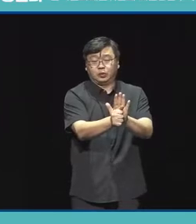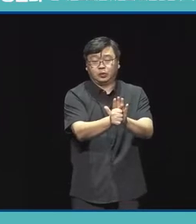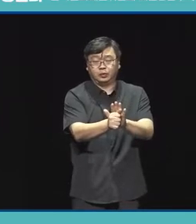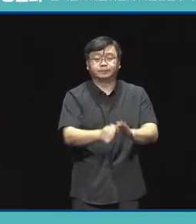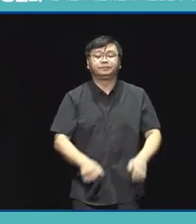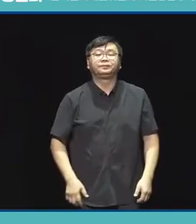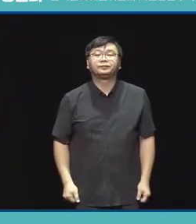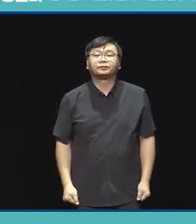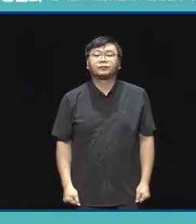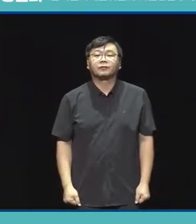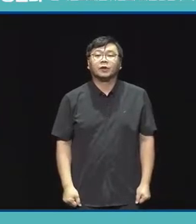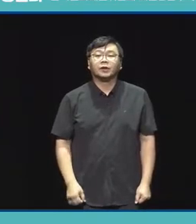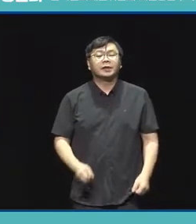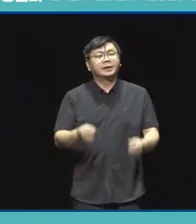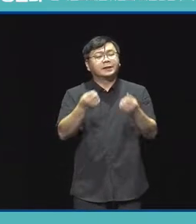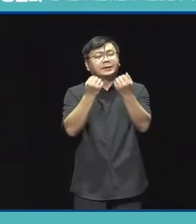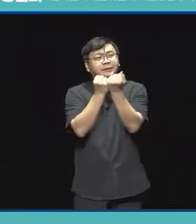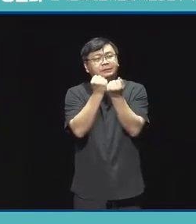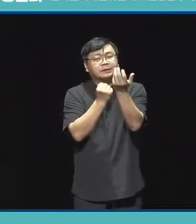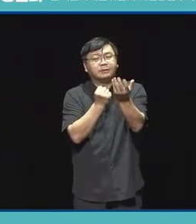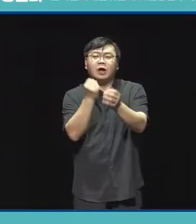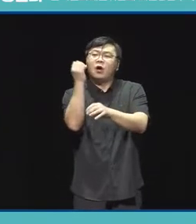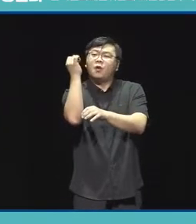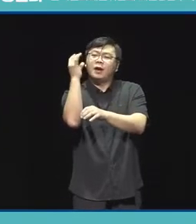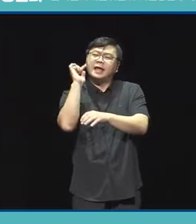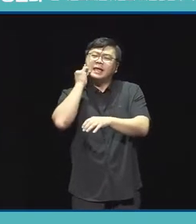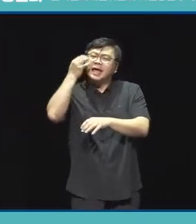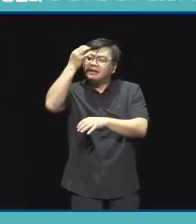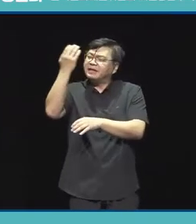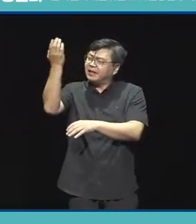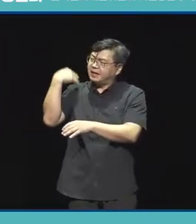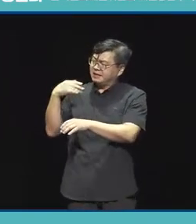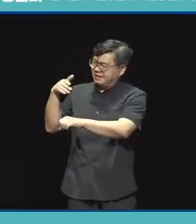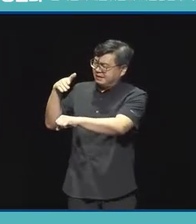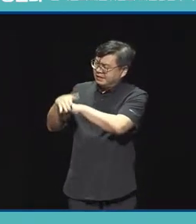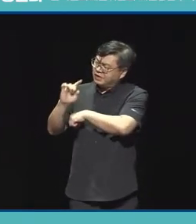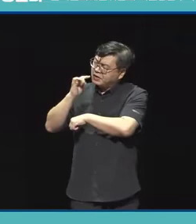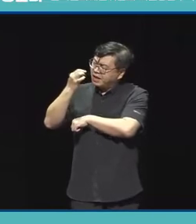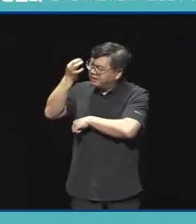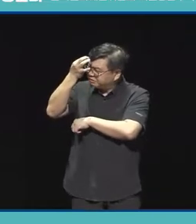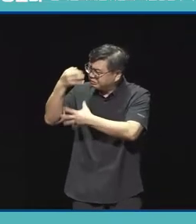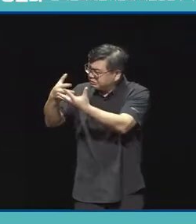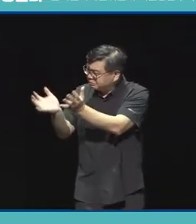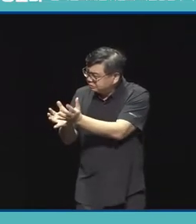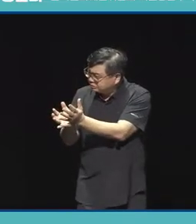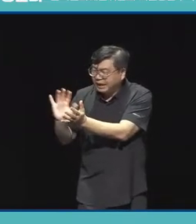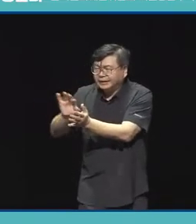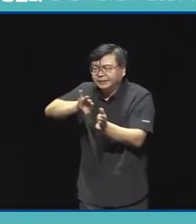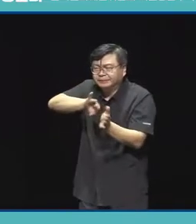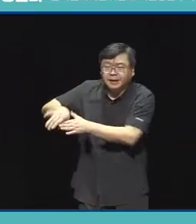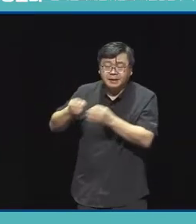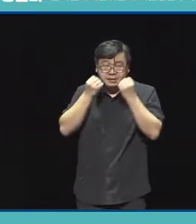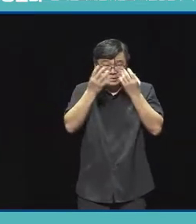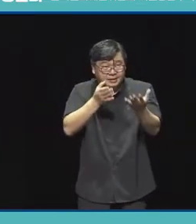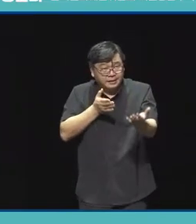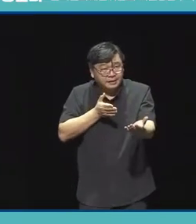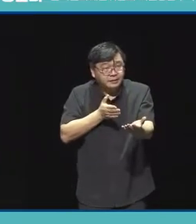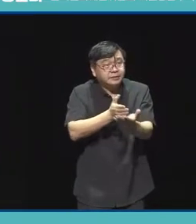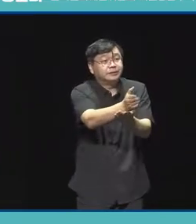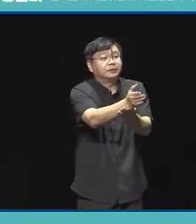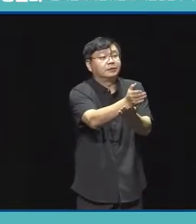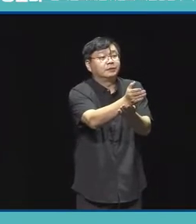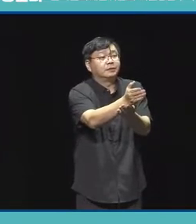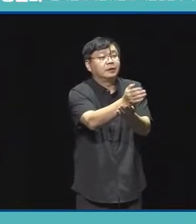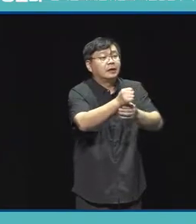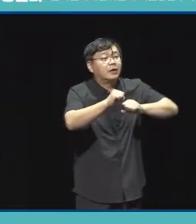있습니다. 다르게 말씀드리면 이제 기존 예술 장르 형식이나 조건에 대한 제약 없이 설계하고 실행하는 예술 창작을